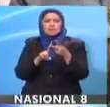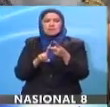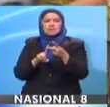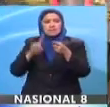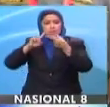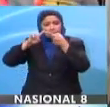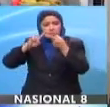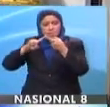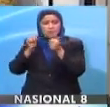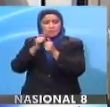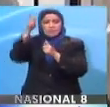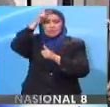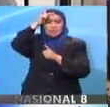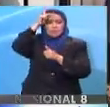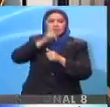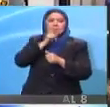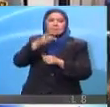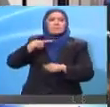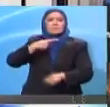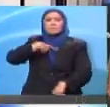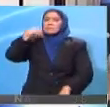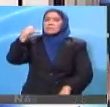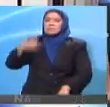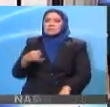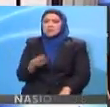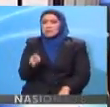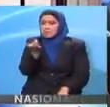Kelantan tidak Boh ambil dengan